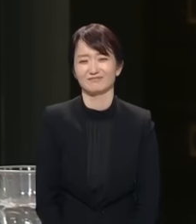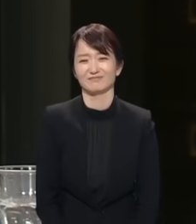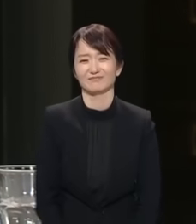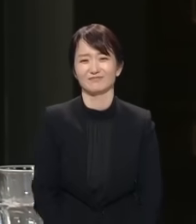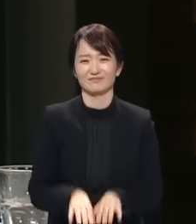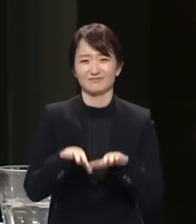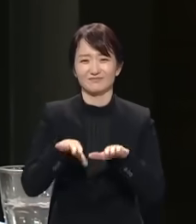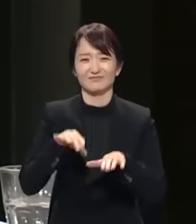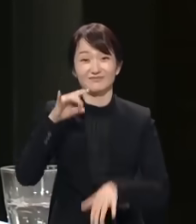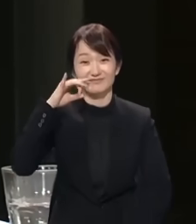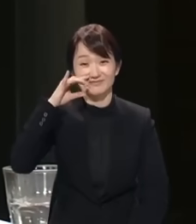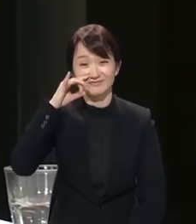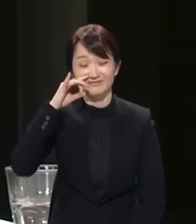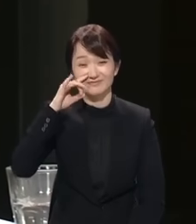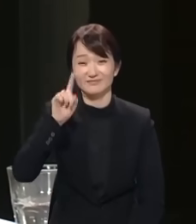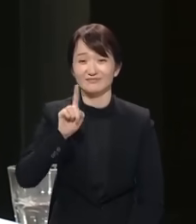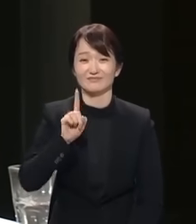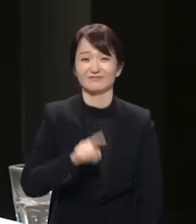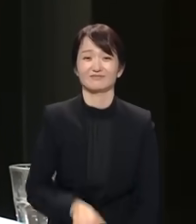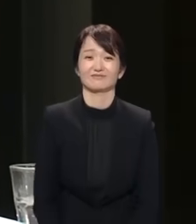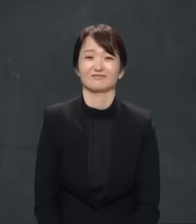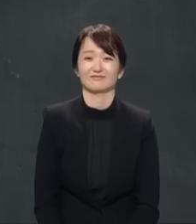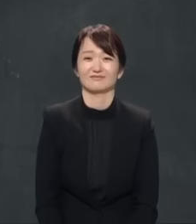여기서 오늘의 궁금증 짚어보죠.